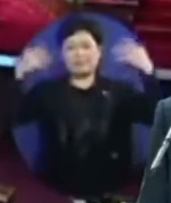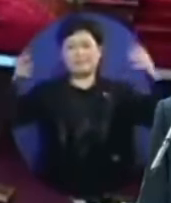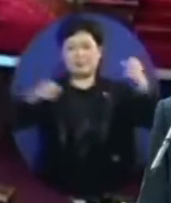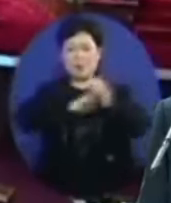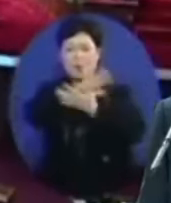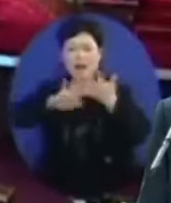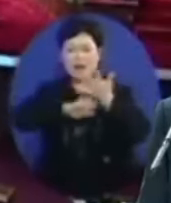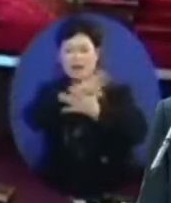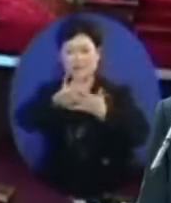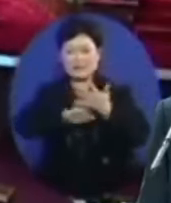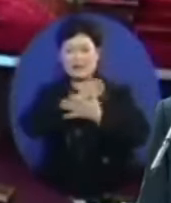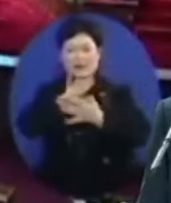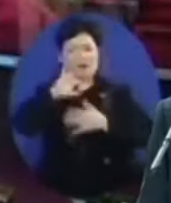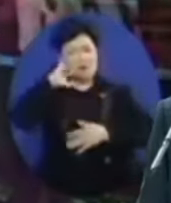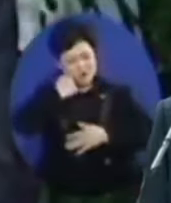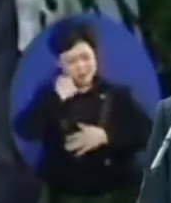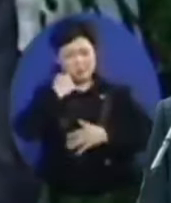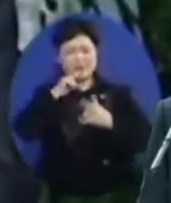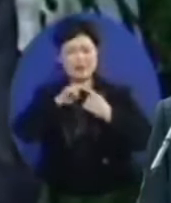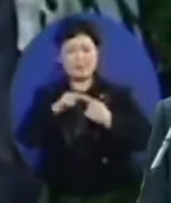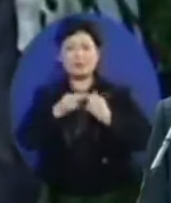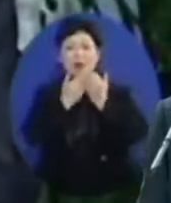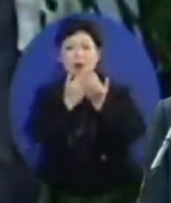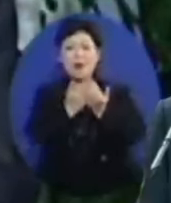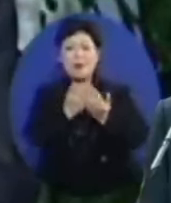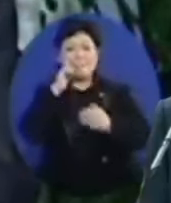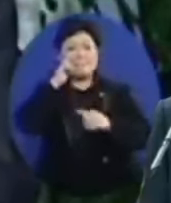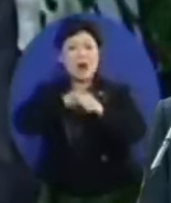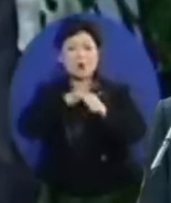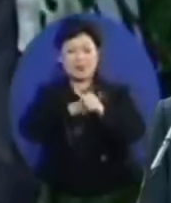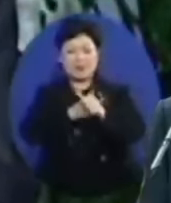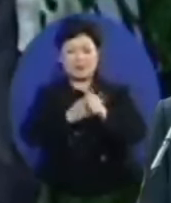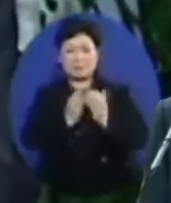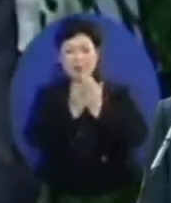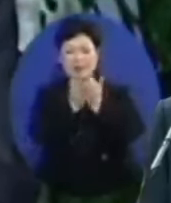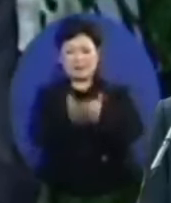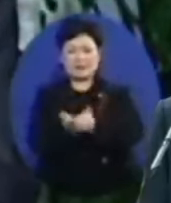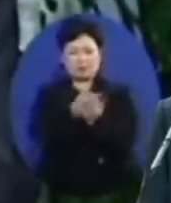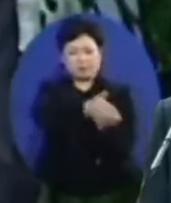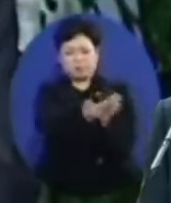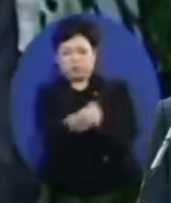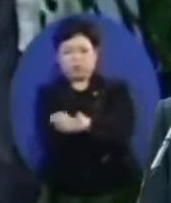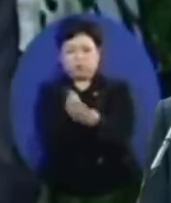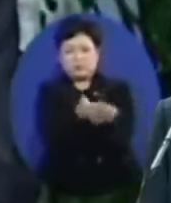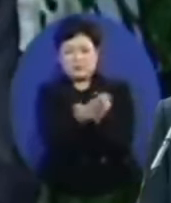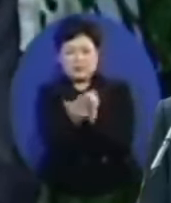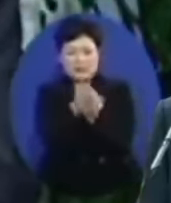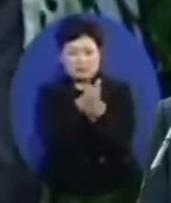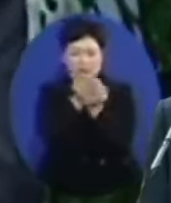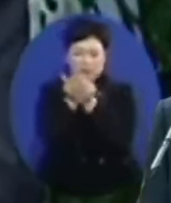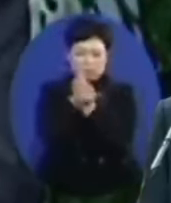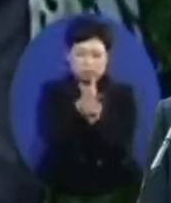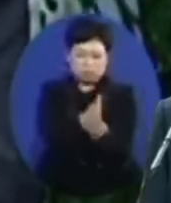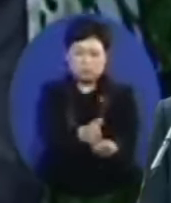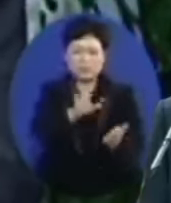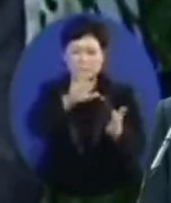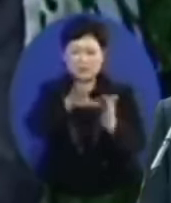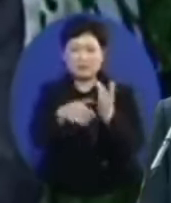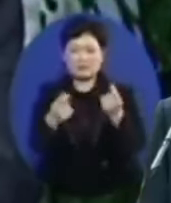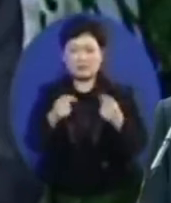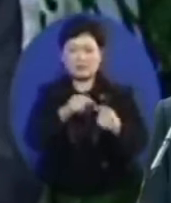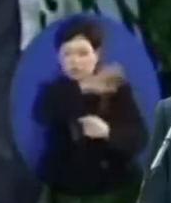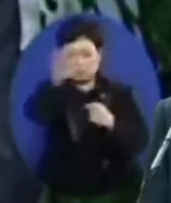환란의 풍파인 것입니다. 바울이 탄 배가 지중해에서 유라굴라의 풍랑을 만나 거의 침몰할 뻔 당한 것처럼 우리도 인생을